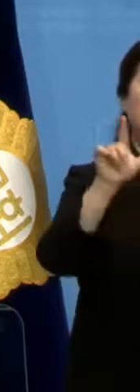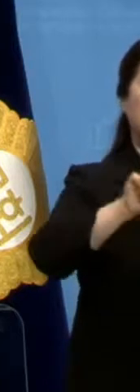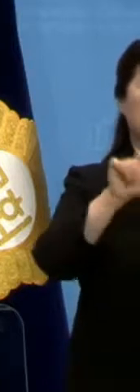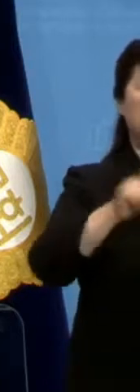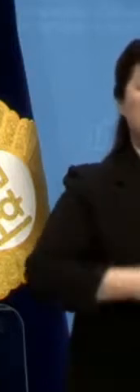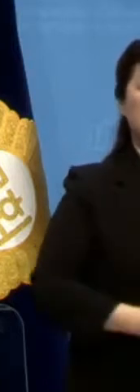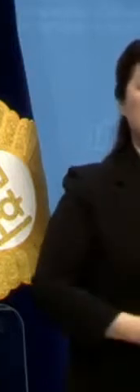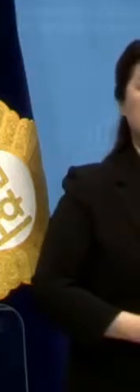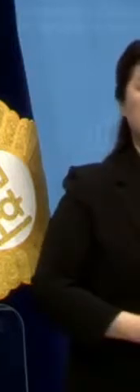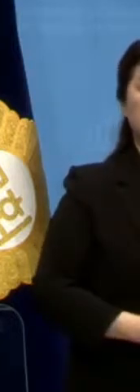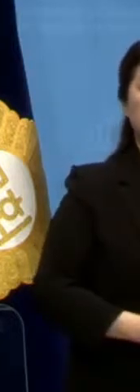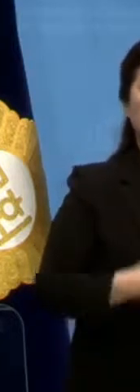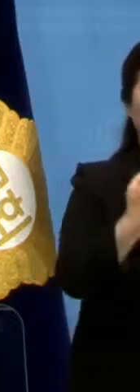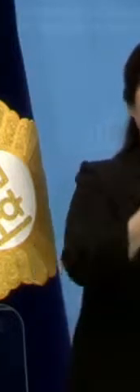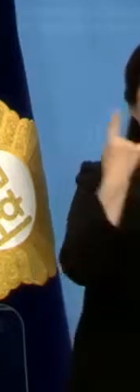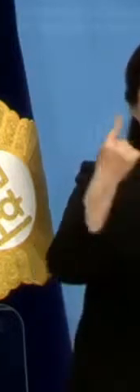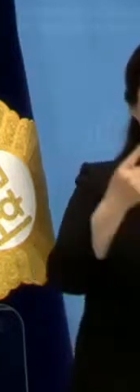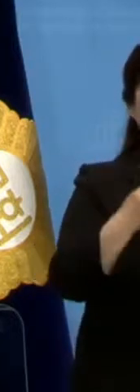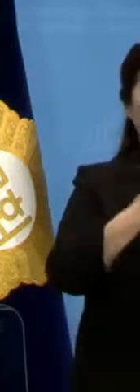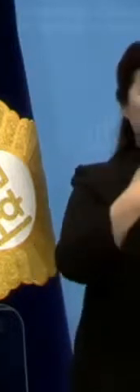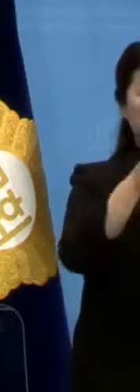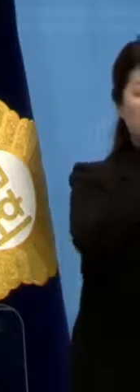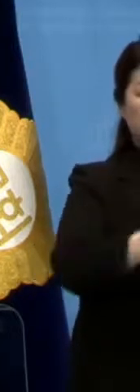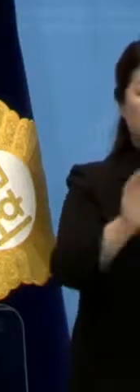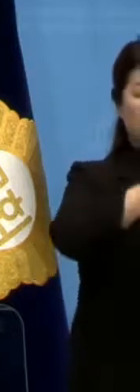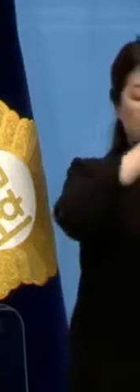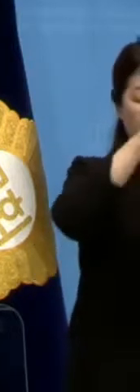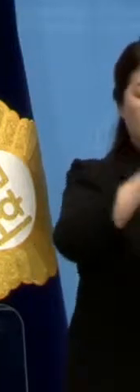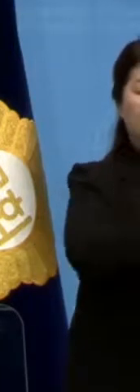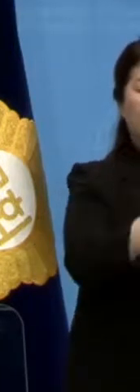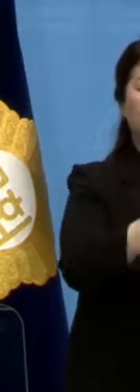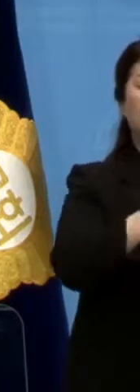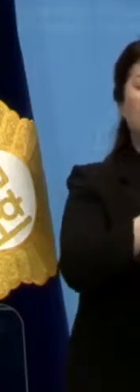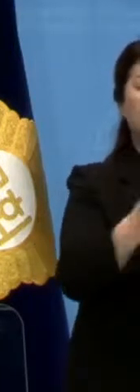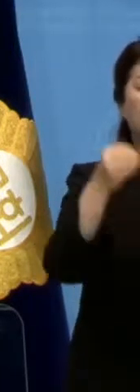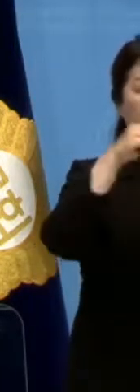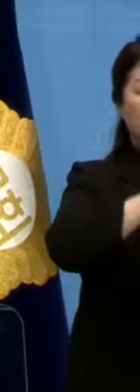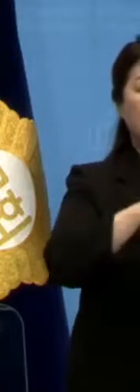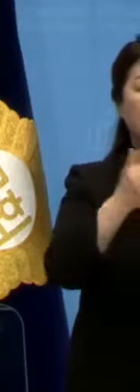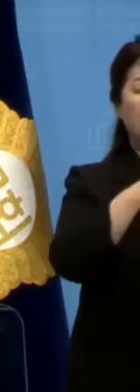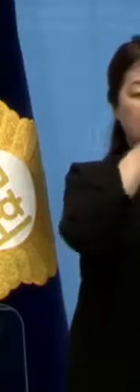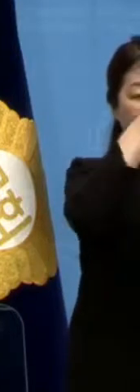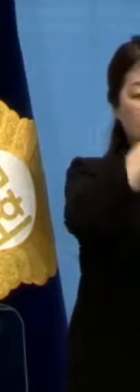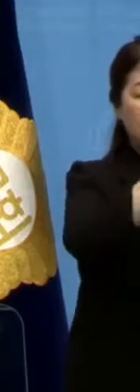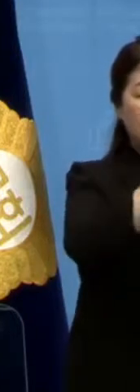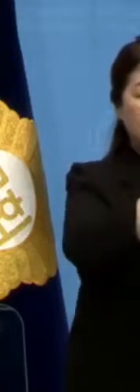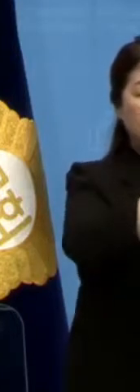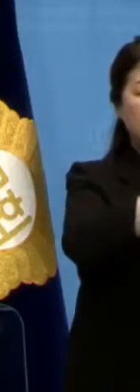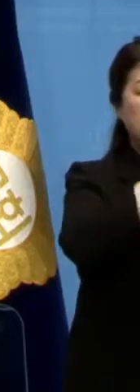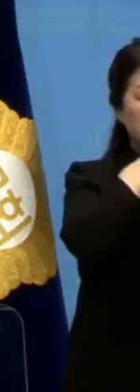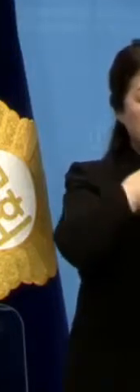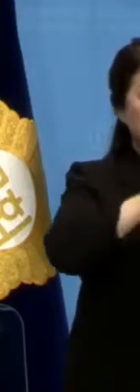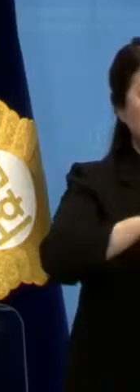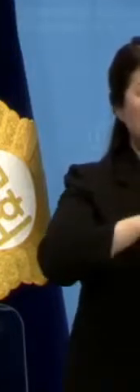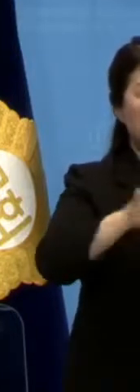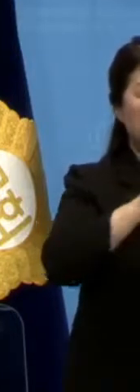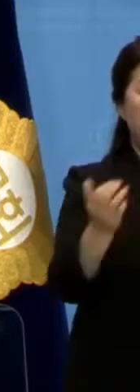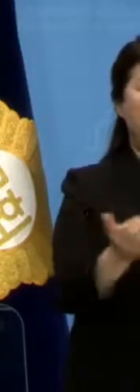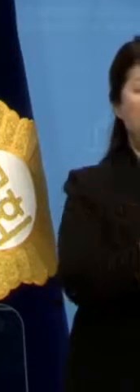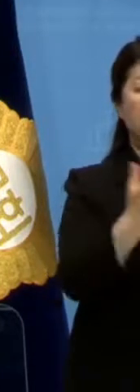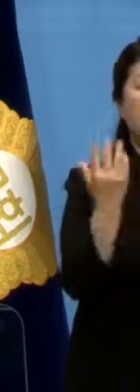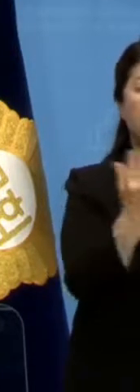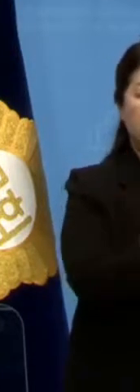짝이었습니다. 지난해 3차 추경을 통해 대거 포함된 한국판 뉴딜 사업 중 예산 실집행이 완료된